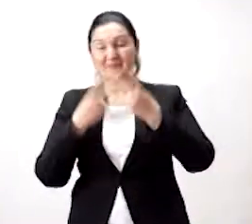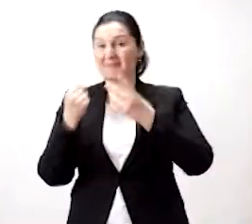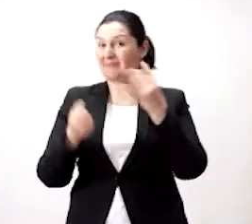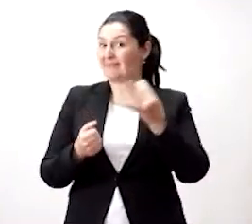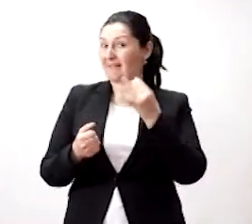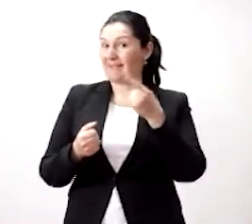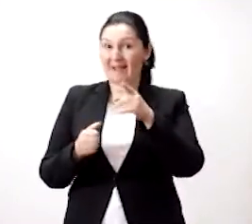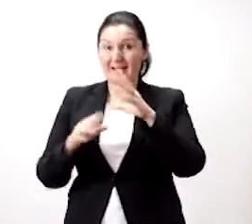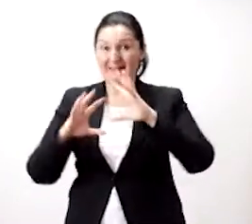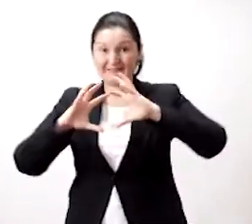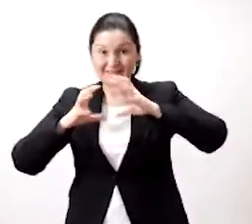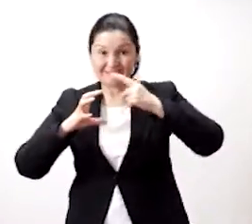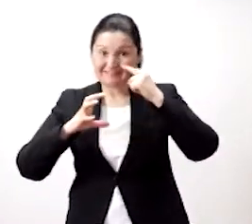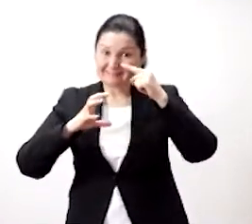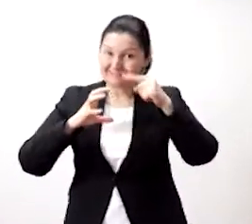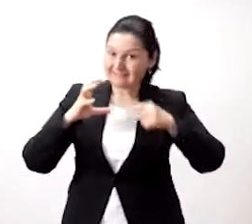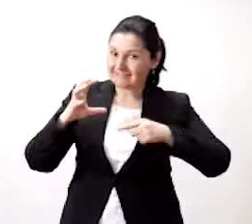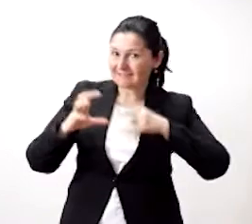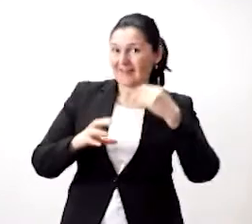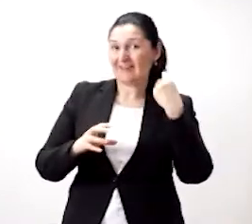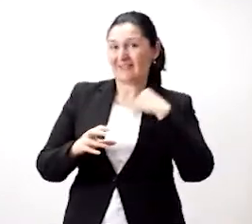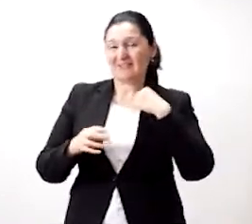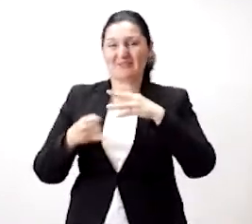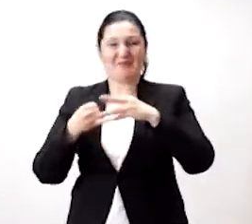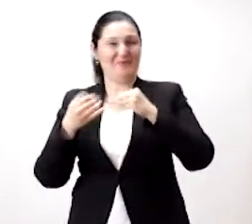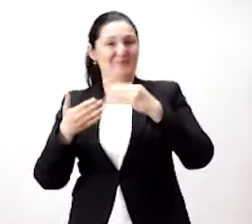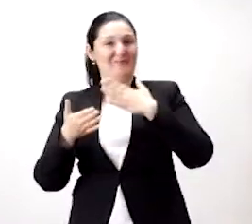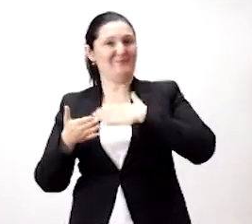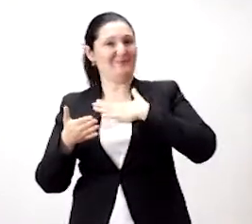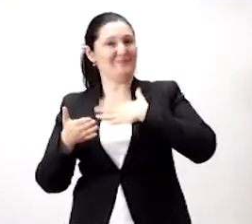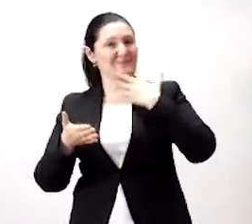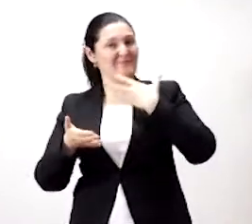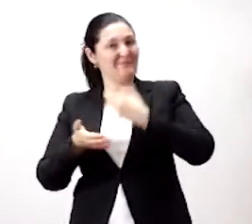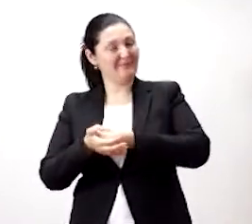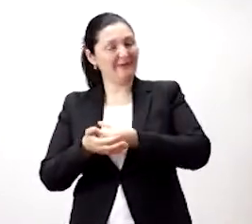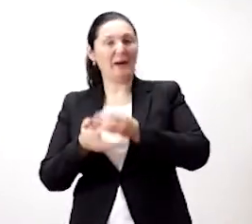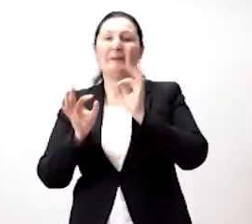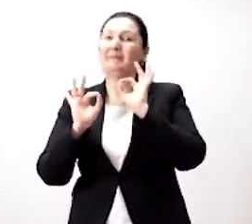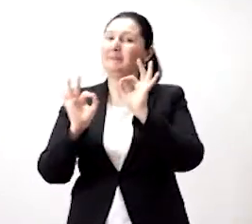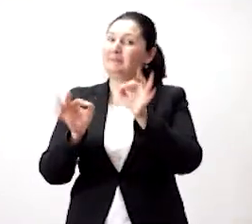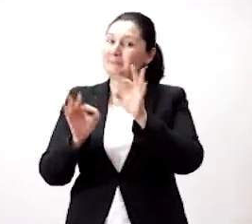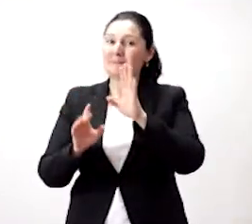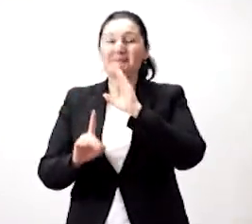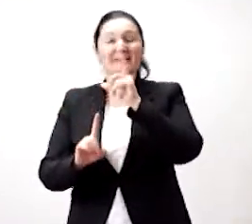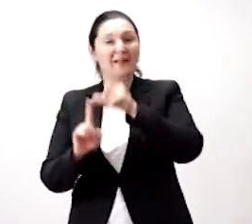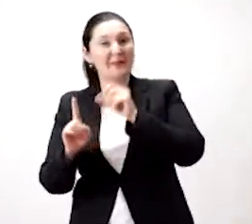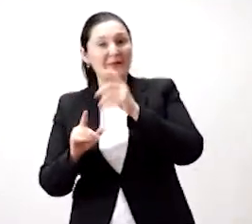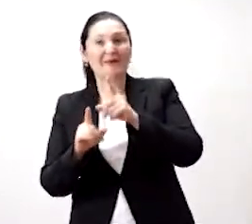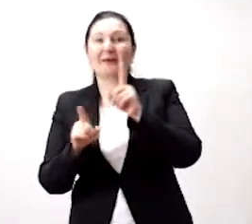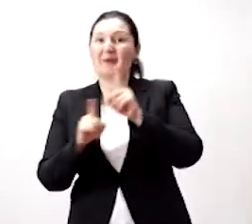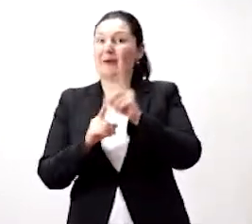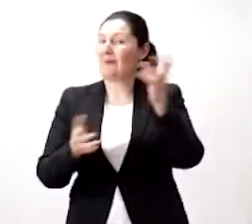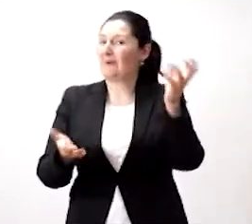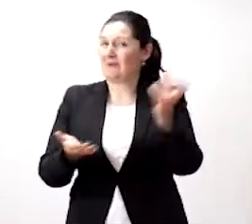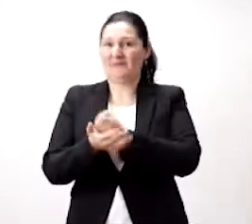Индия, Таджикистан, Ватанимо. Бале, дурус, лола джон юфт. Оль ваджон, лола